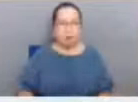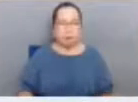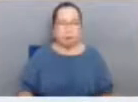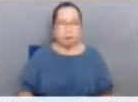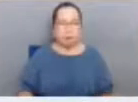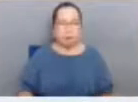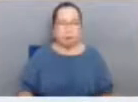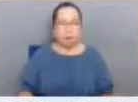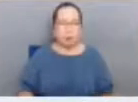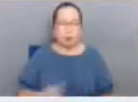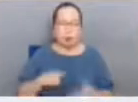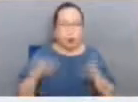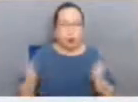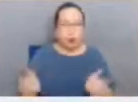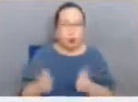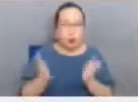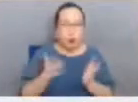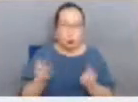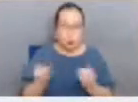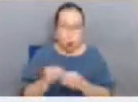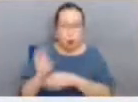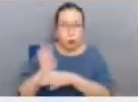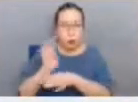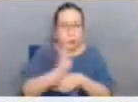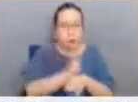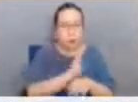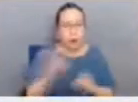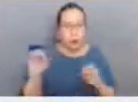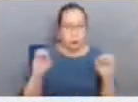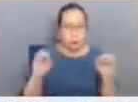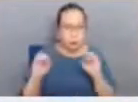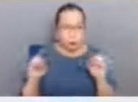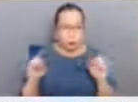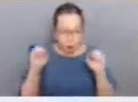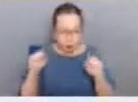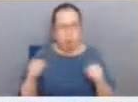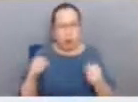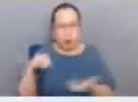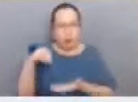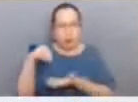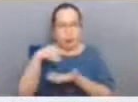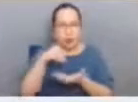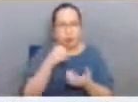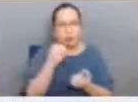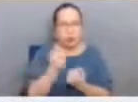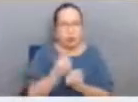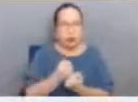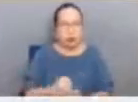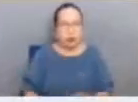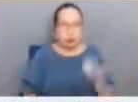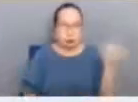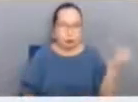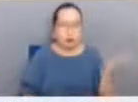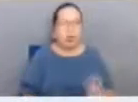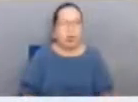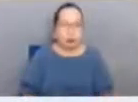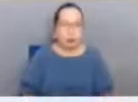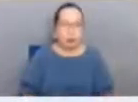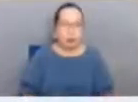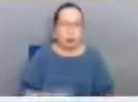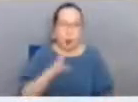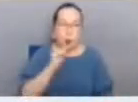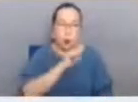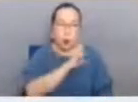of a ravaged economy was even more devastating than